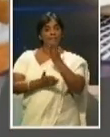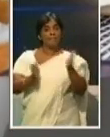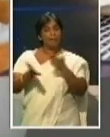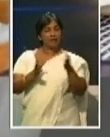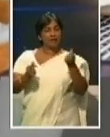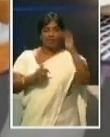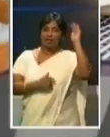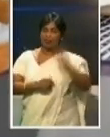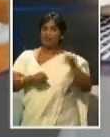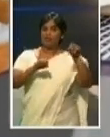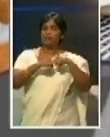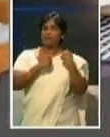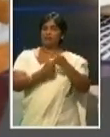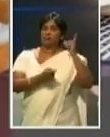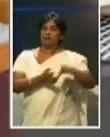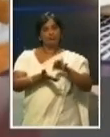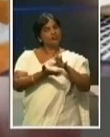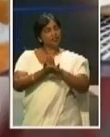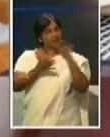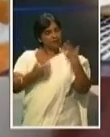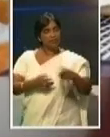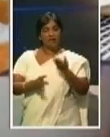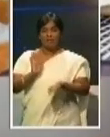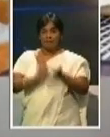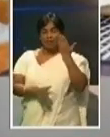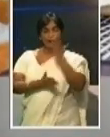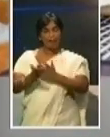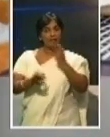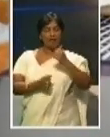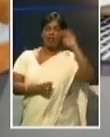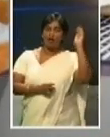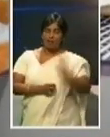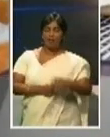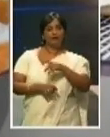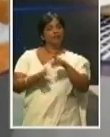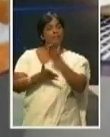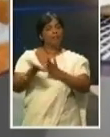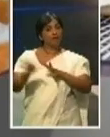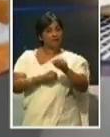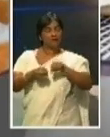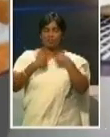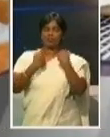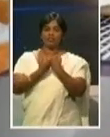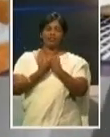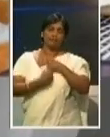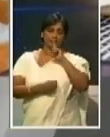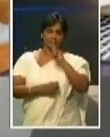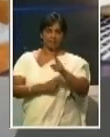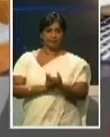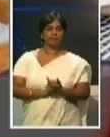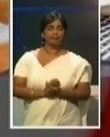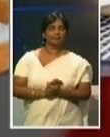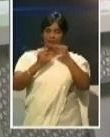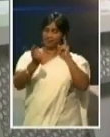යළි පහළ දැමීමට අදාළ සමාගම් තීරණය කිරීම හේතුවෙන් වැඩි කළ මිල යළි අඩු කළ බවයි සමස්ත ලංකා බේකර් හිමියන්ගේ සංගමය